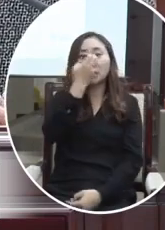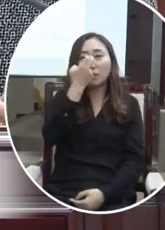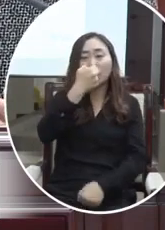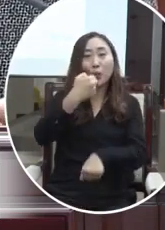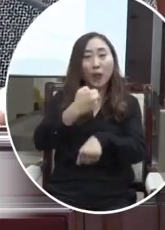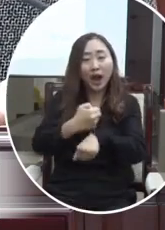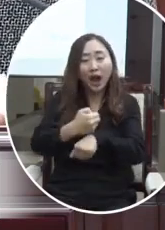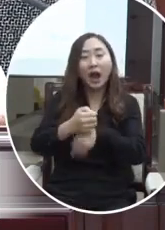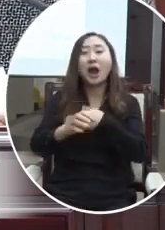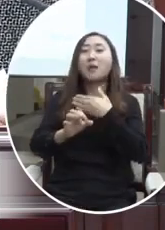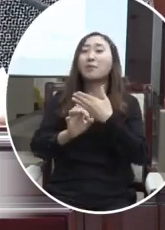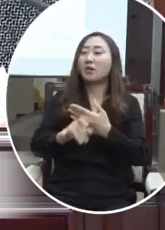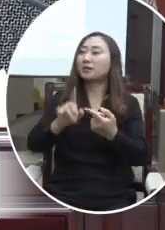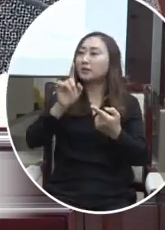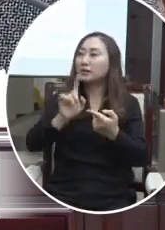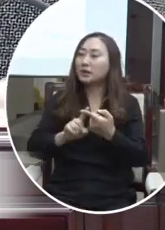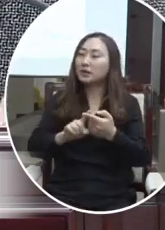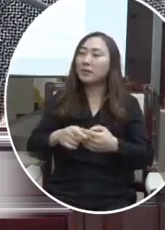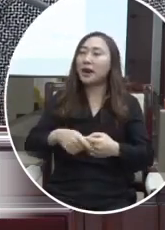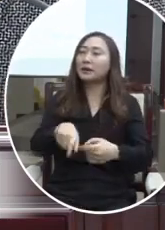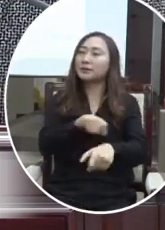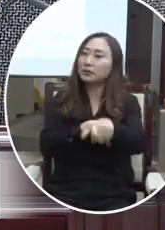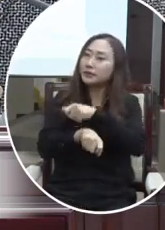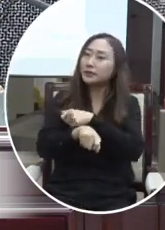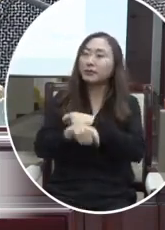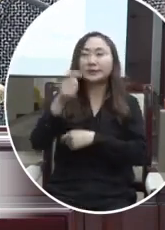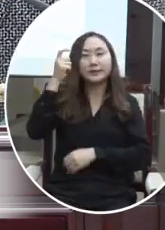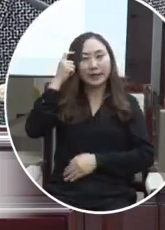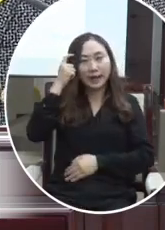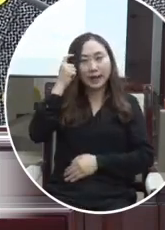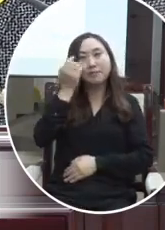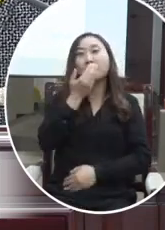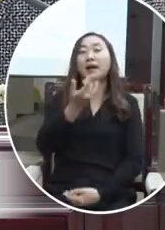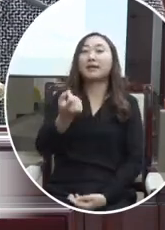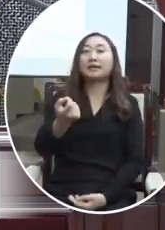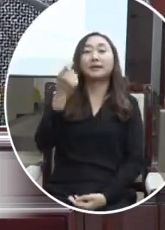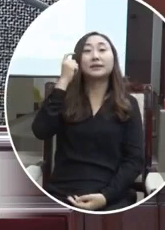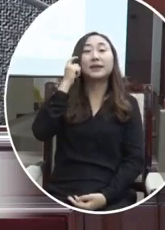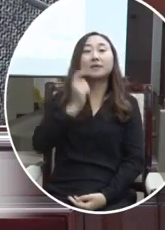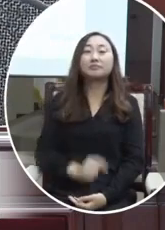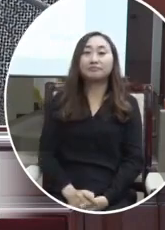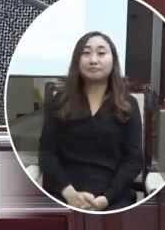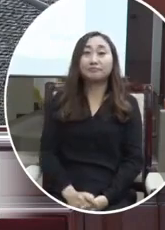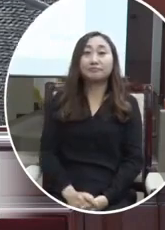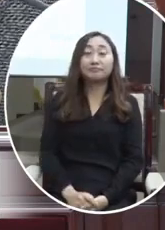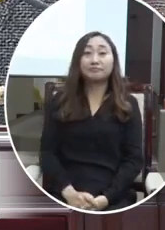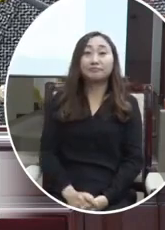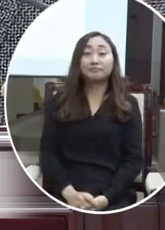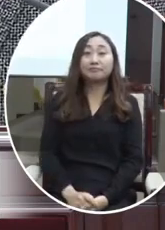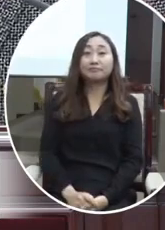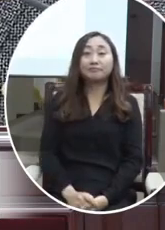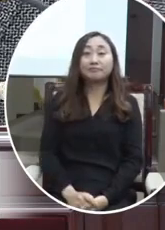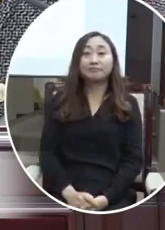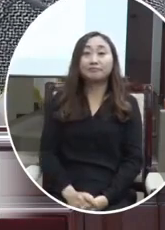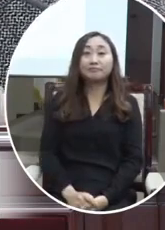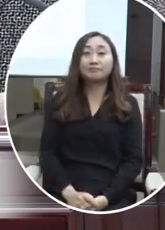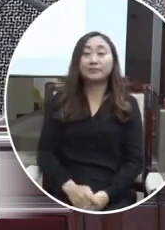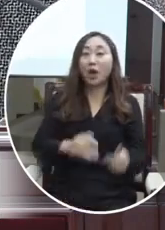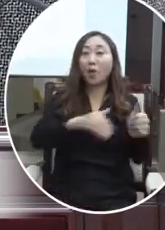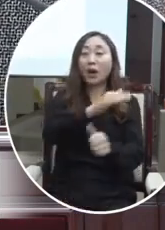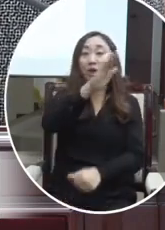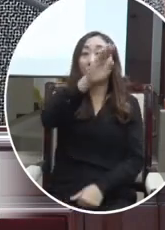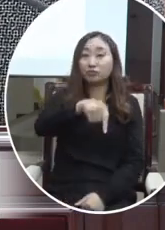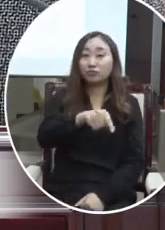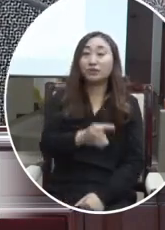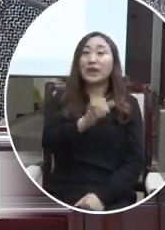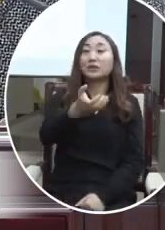검토해 보신다면 좀 더 적극적으로 의지가 생기지 않으실까 하는 생각이 듭니다. 구청장님, 환경부의 탄소중립